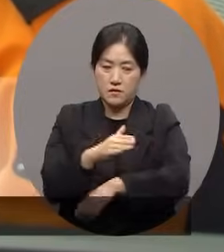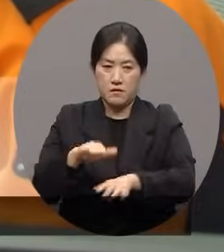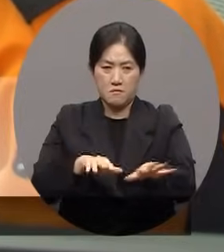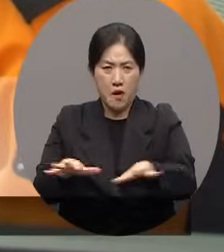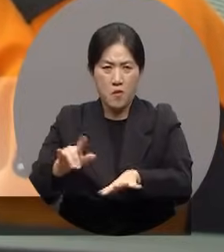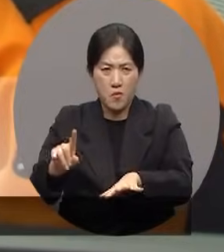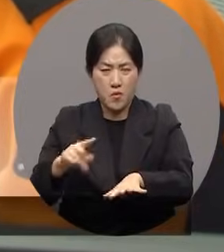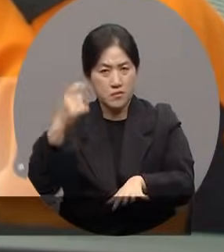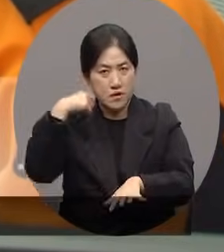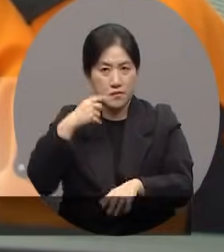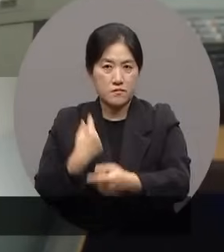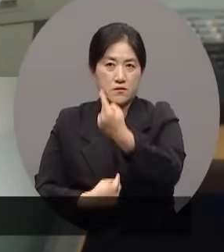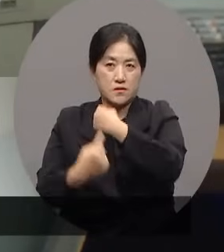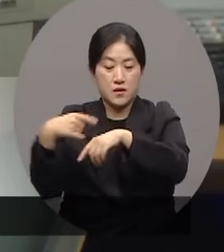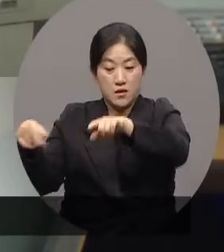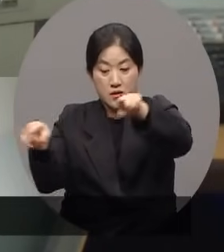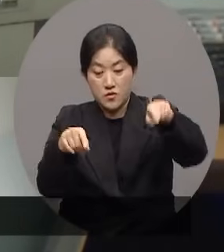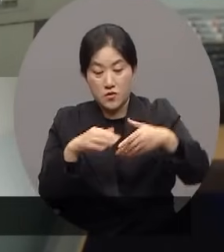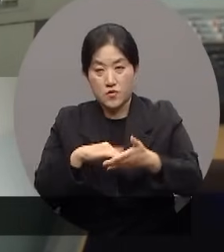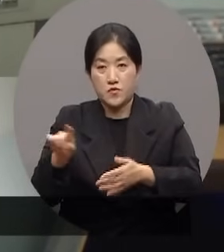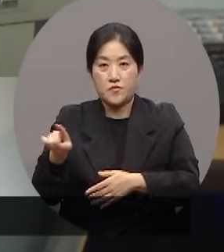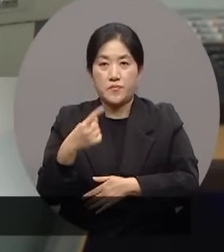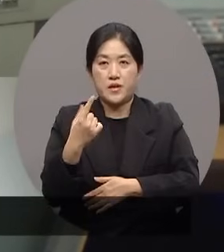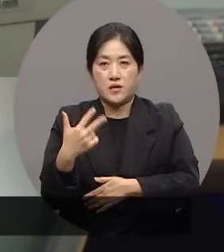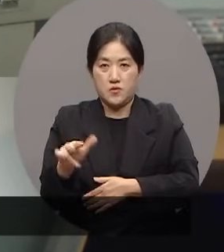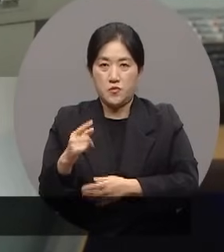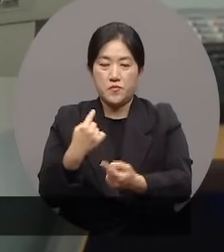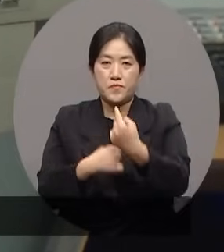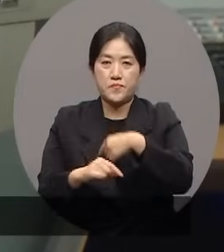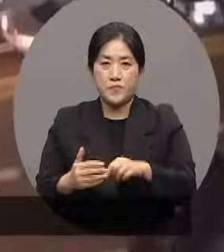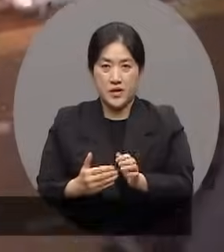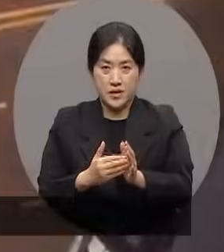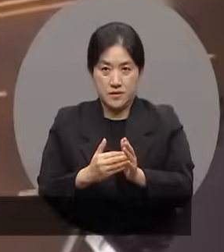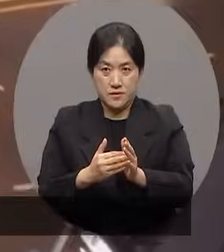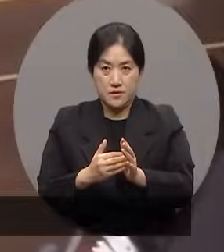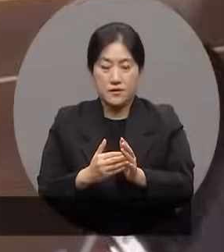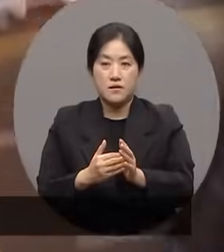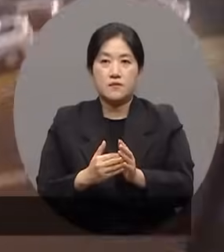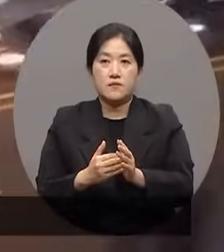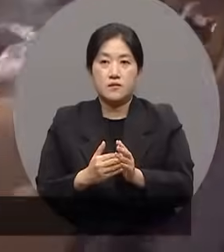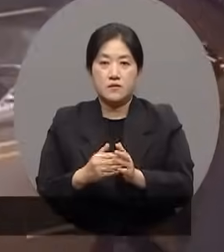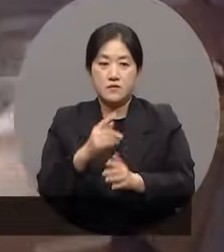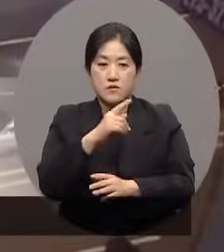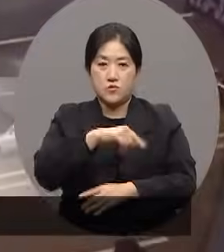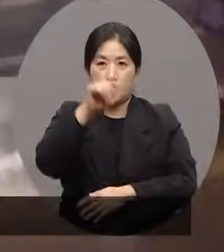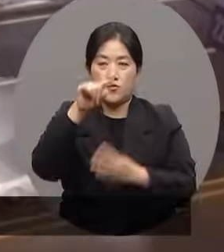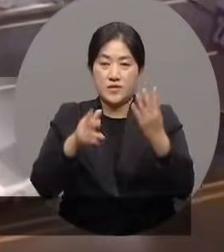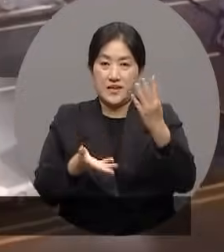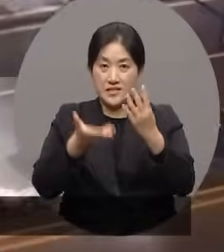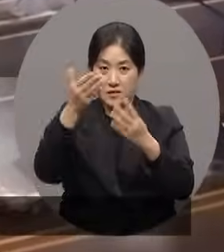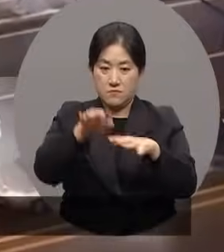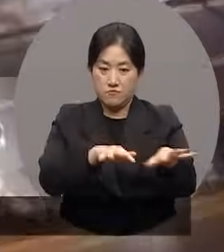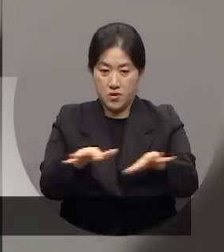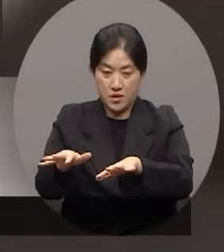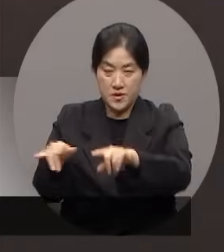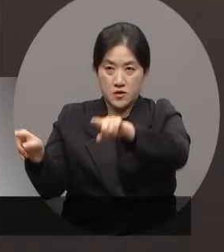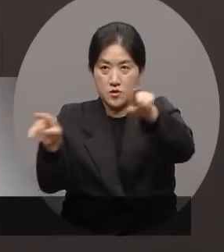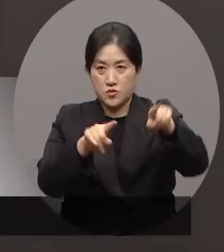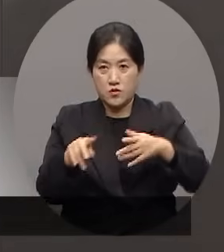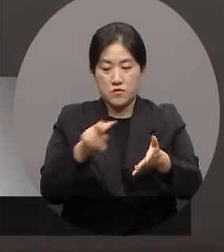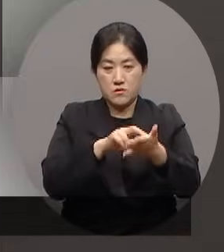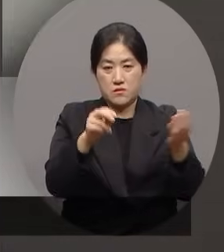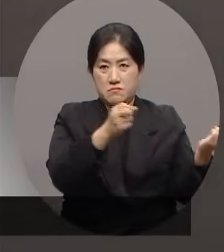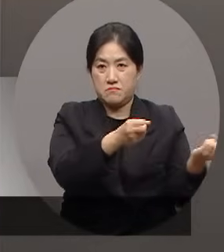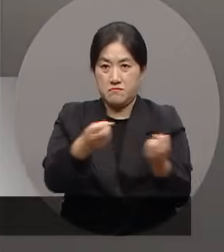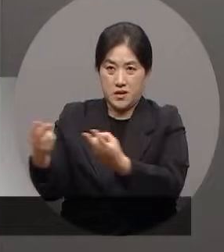신고는 전국에서 총 107건이 접수된 걸로 확인됐습니다. 규모 4 이상의 지진이 나면 전국에 재난